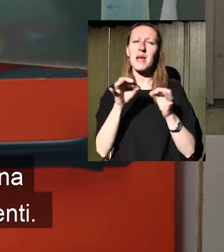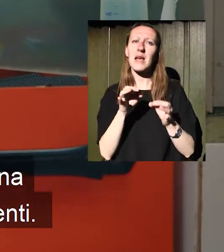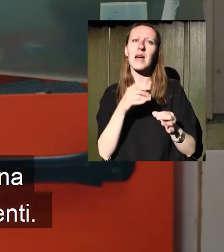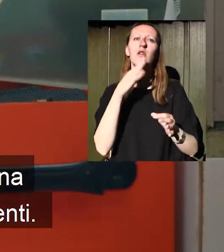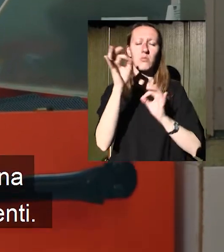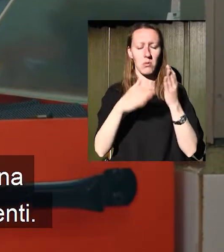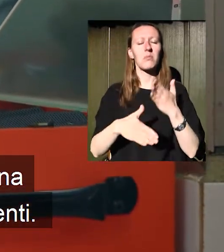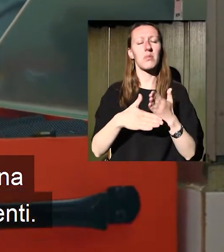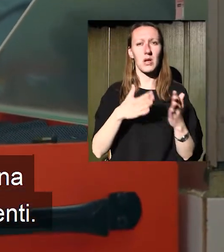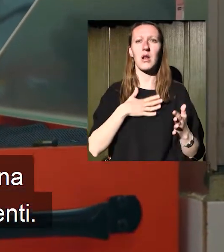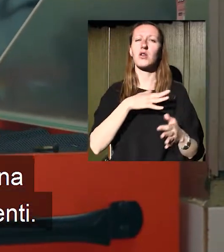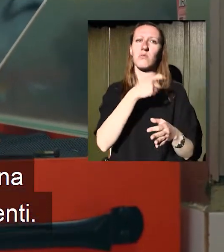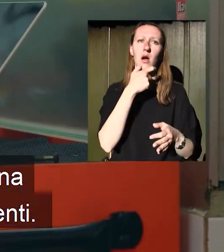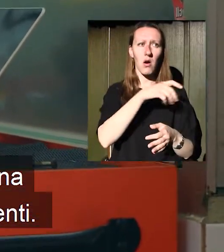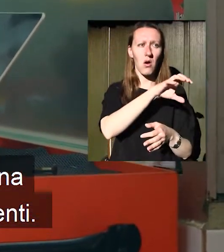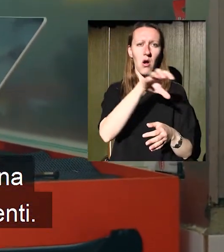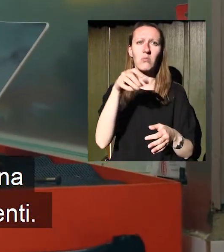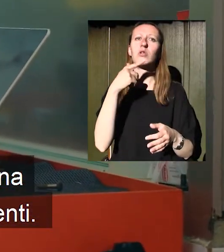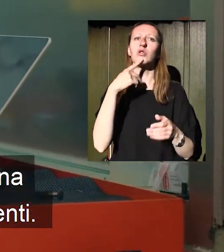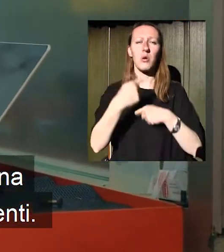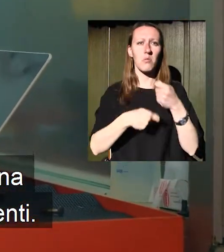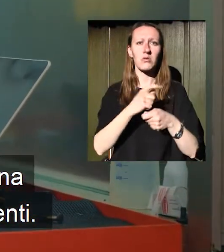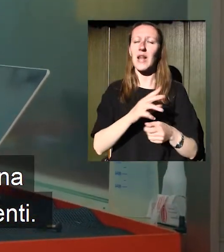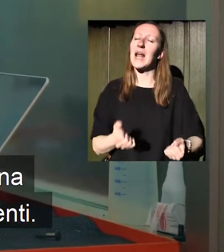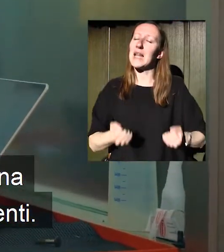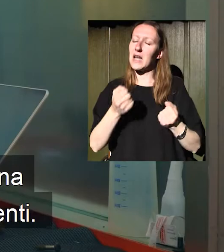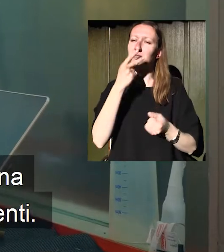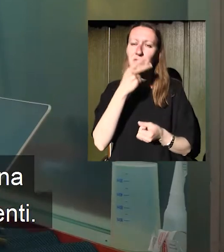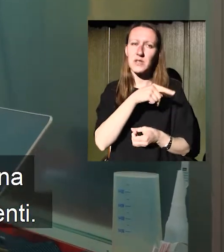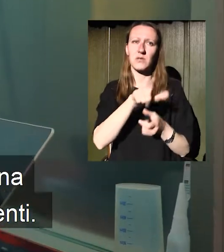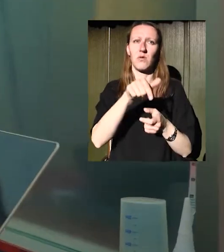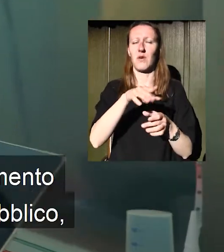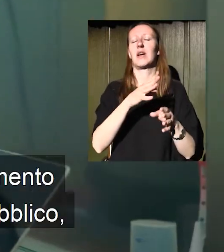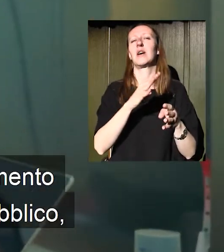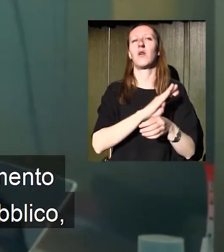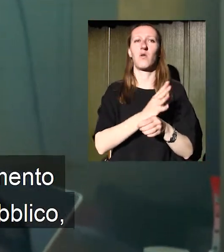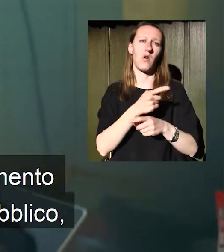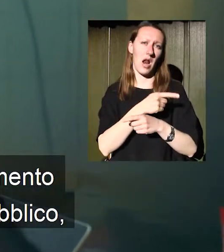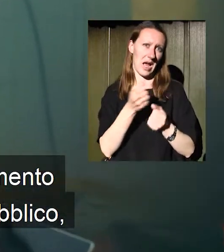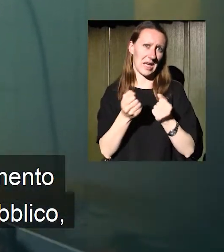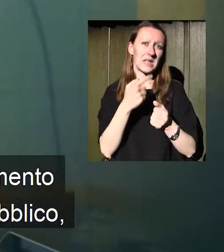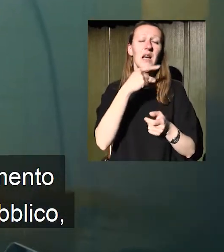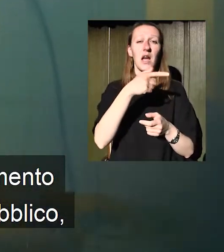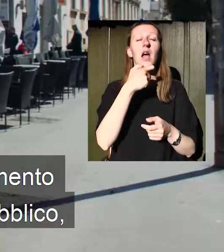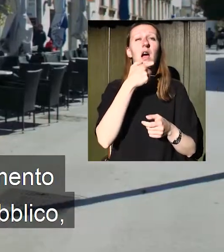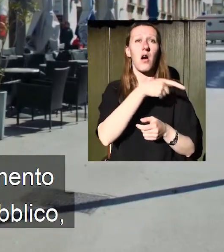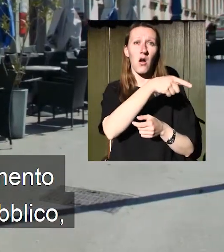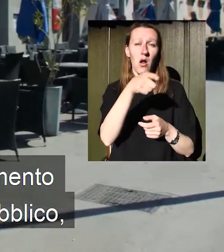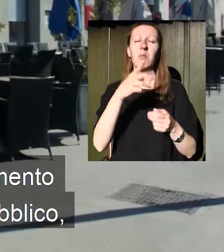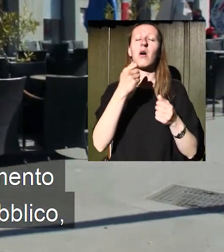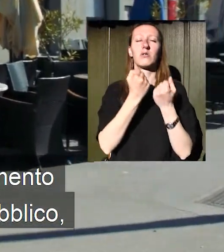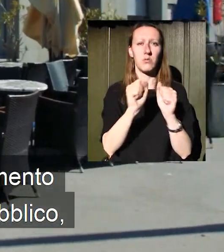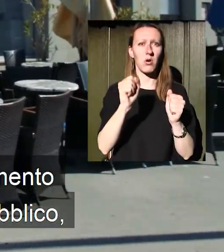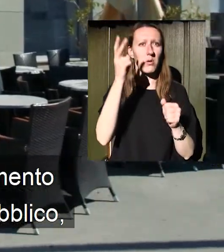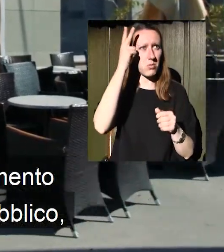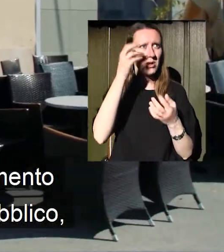od pomoći našim gospodarstvenicima, čije je poslovanje najteže pogođeno uslijed ove pandemije. Te smo gospodarstvenike oslobodili od poreza na